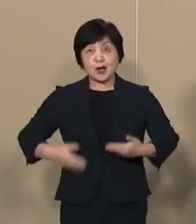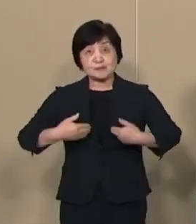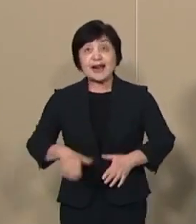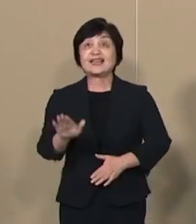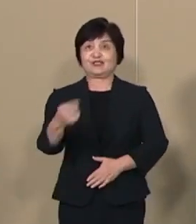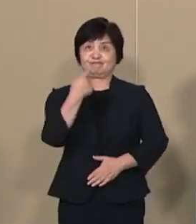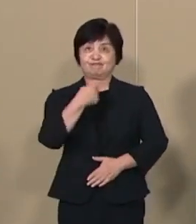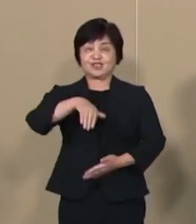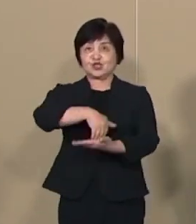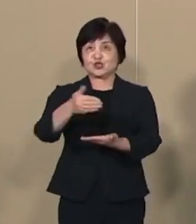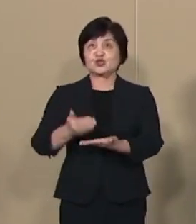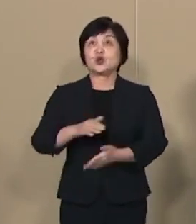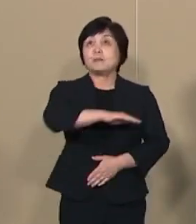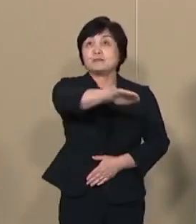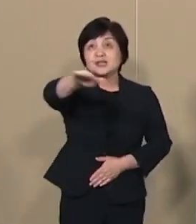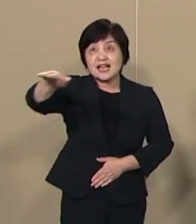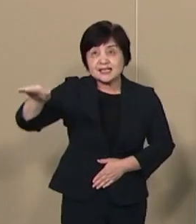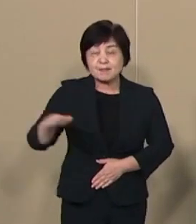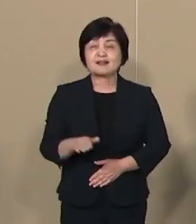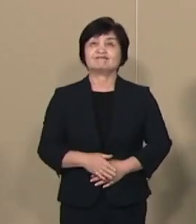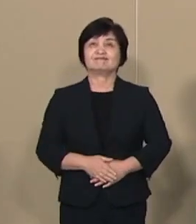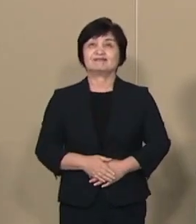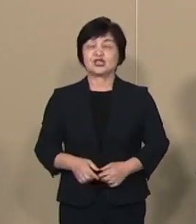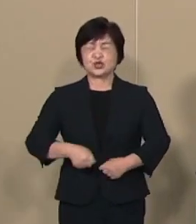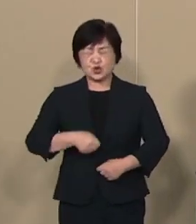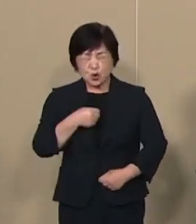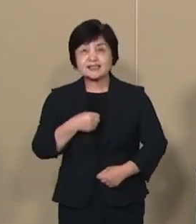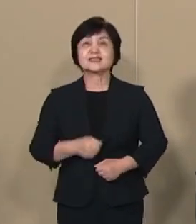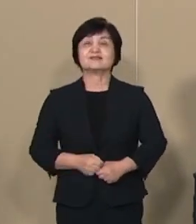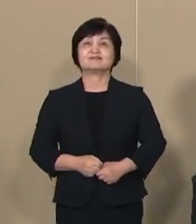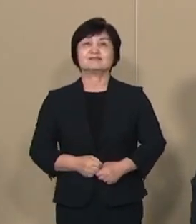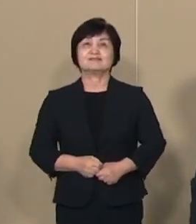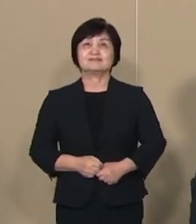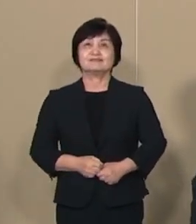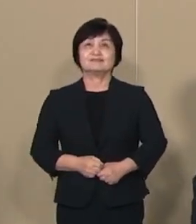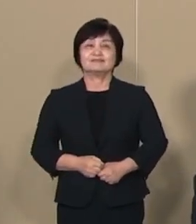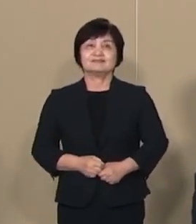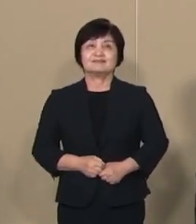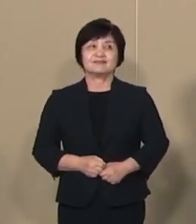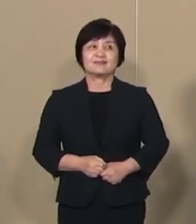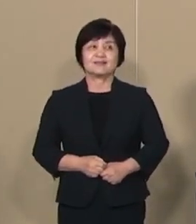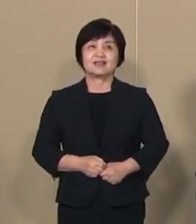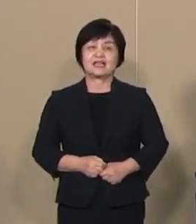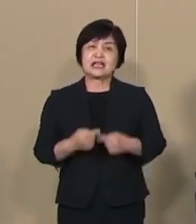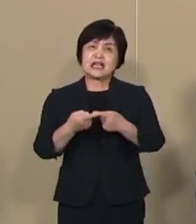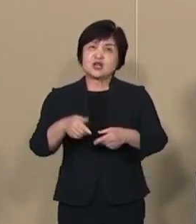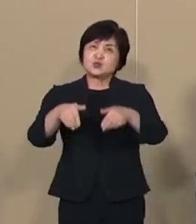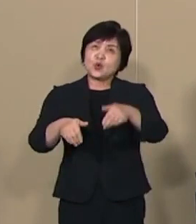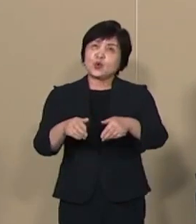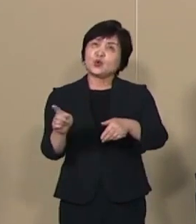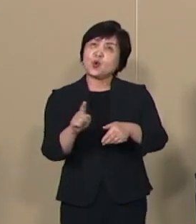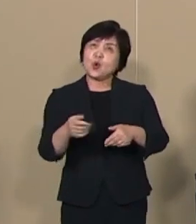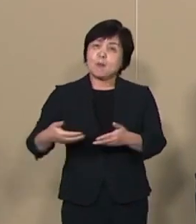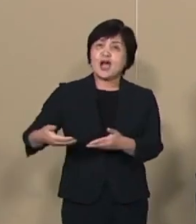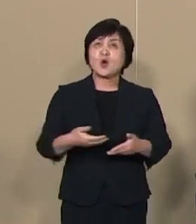様あのちょっとでも不正直ねあのなんかどこも入れるとねーなーってでもう